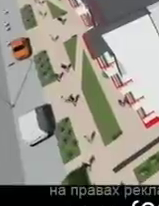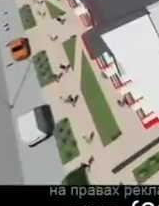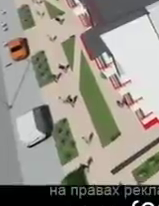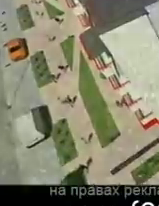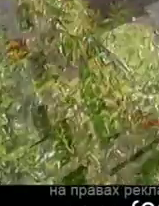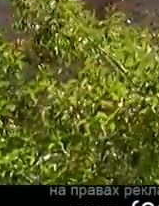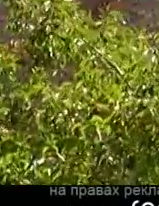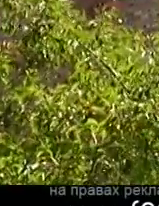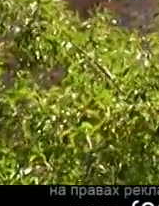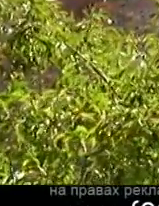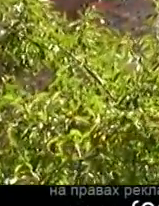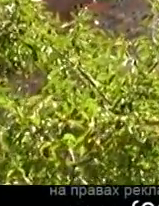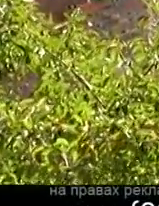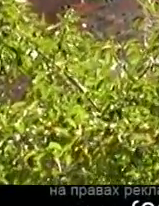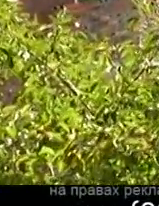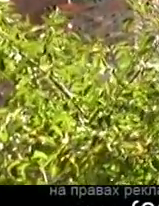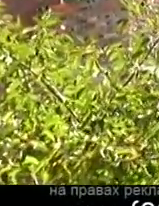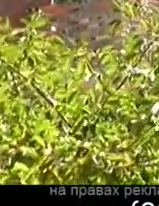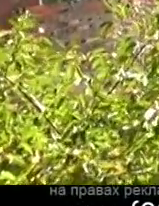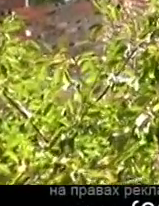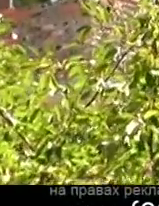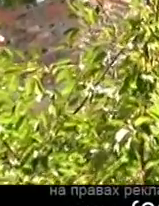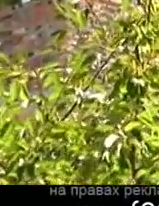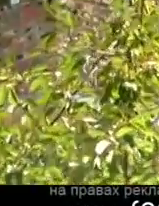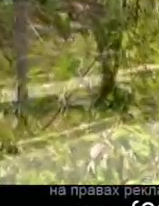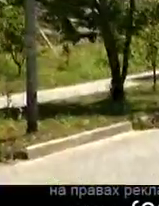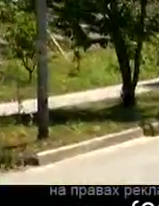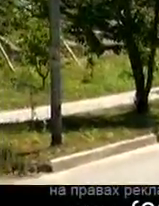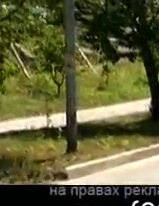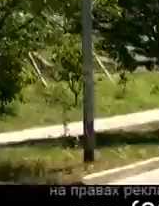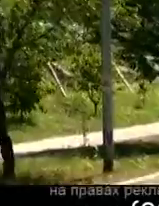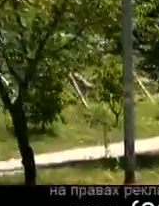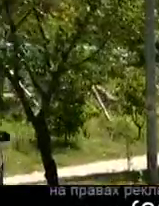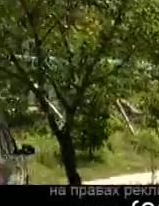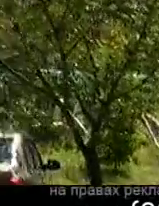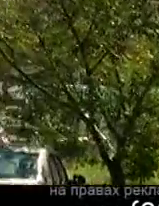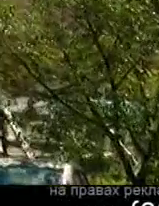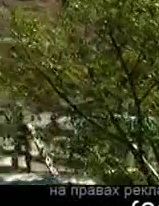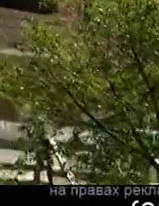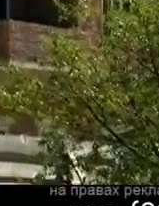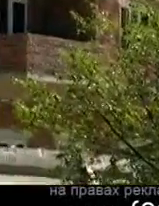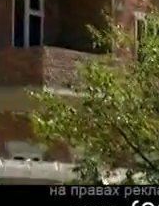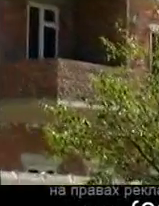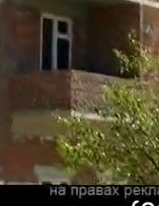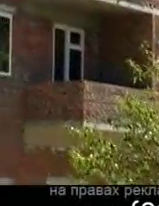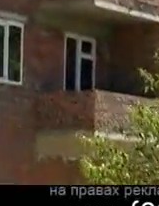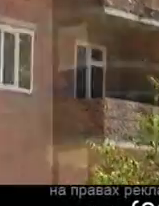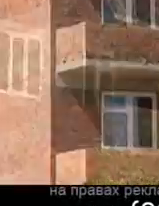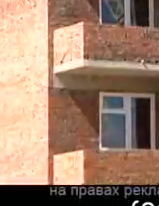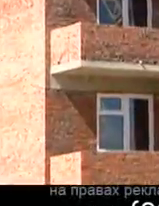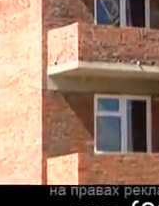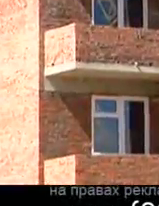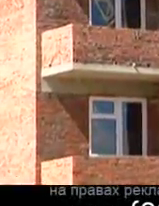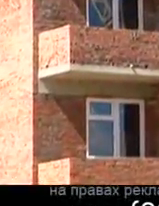Житловий комплекс «Софійський портал», розташований у затишному місці на вулиці Софійській, що в Старокостянтинові, недалеко від центру міста. Це